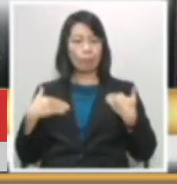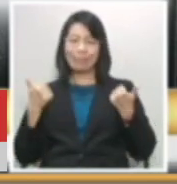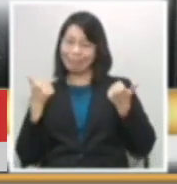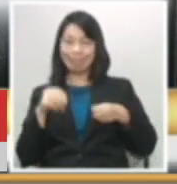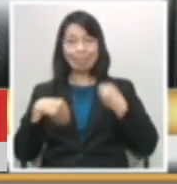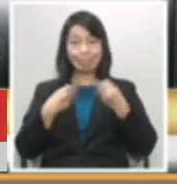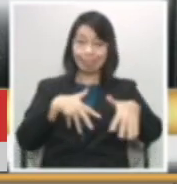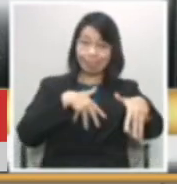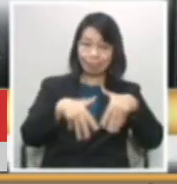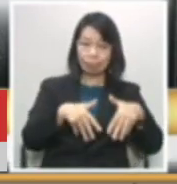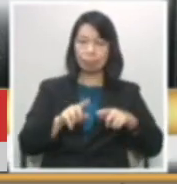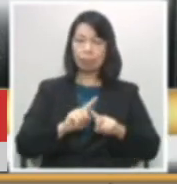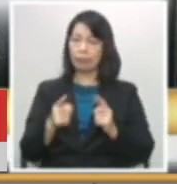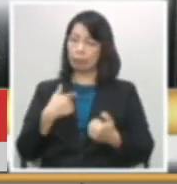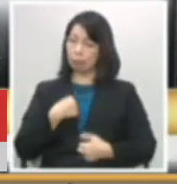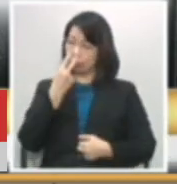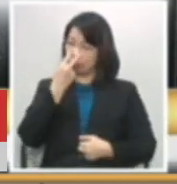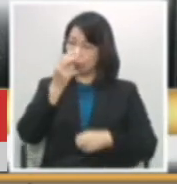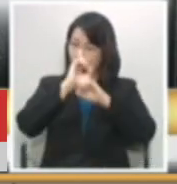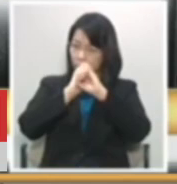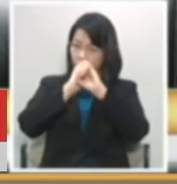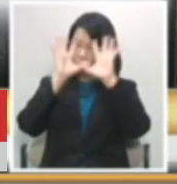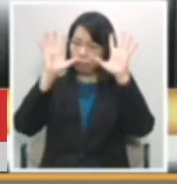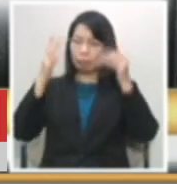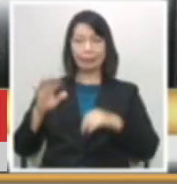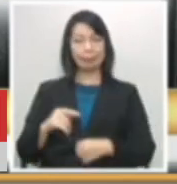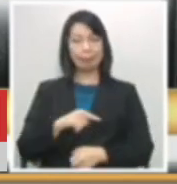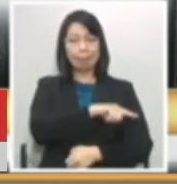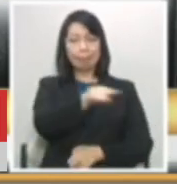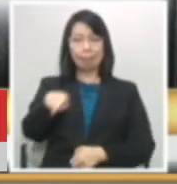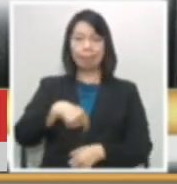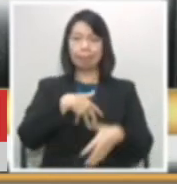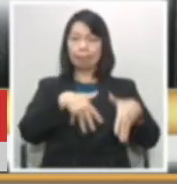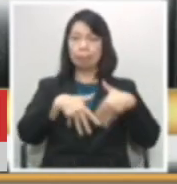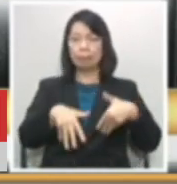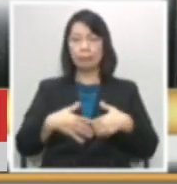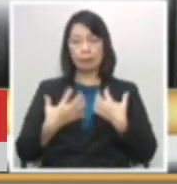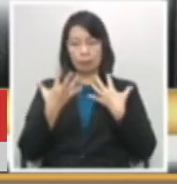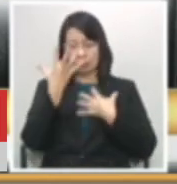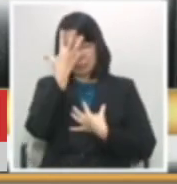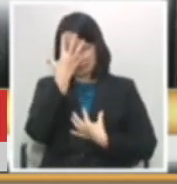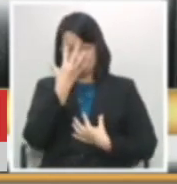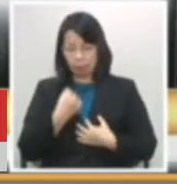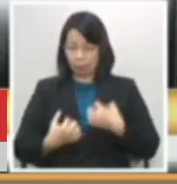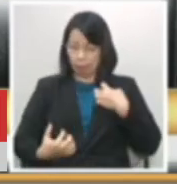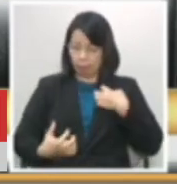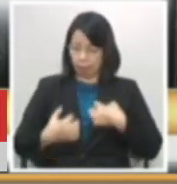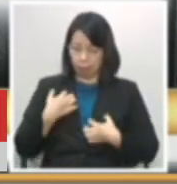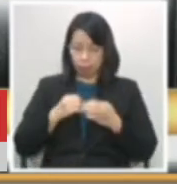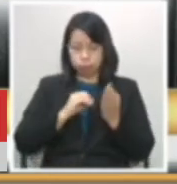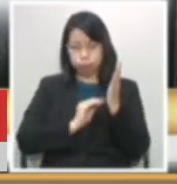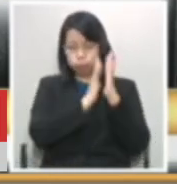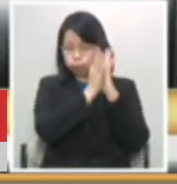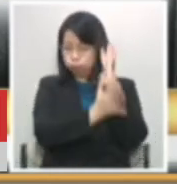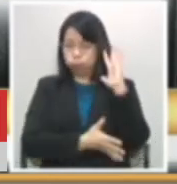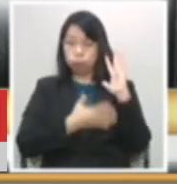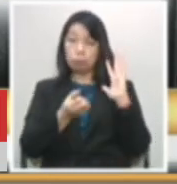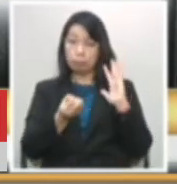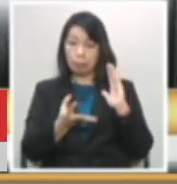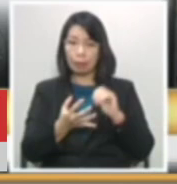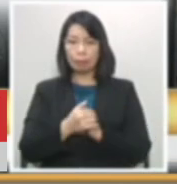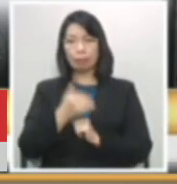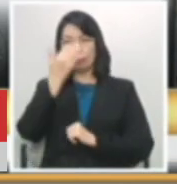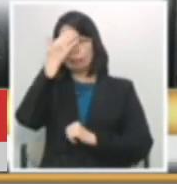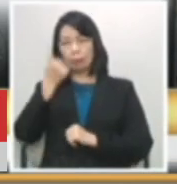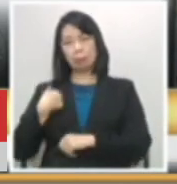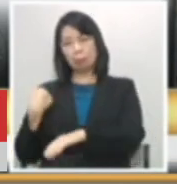แต่วันนี้มันเห็นชัดแล้วใช่ไหมคะความทุกข์กระจายอยู่ทั่วไปข้อเสนอแนะปัญหาต่างๆที่เพื่อ